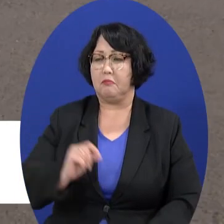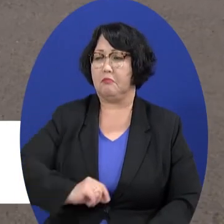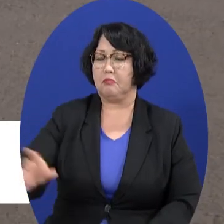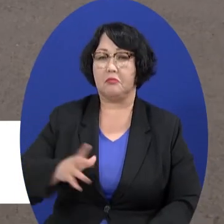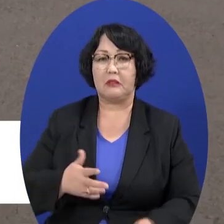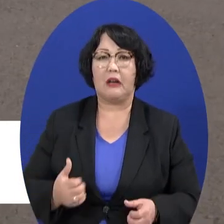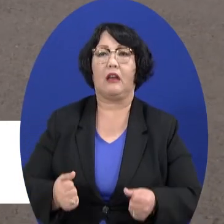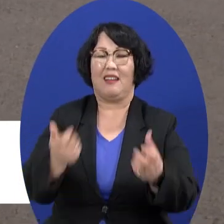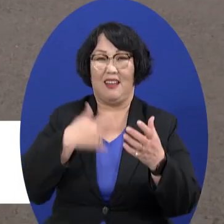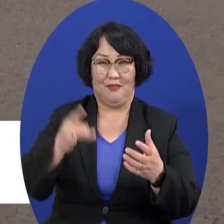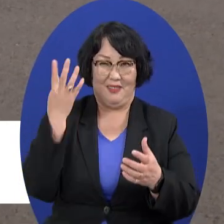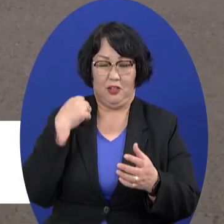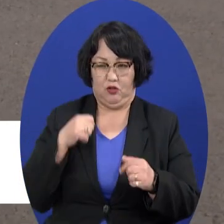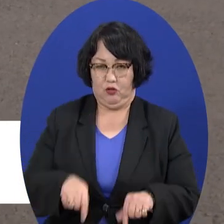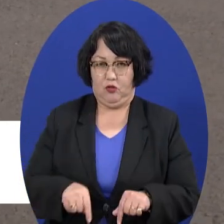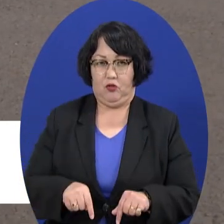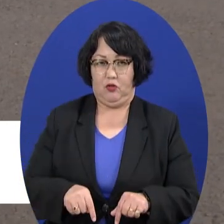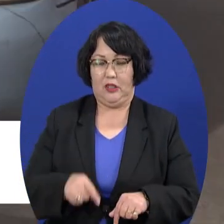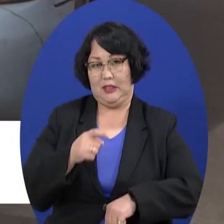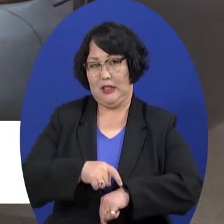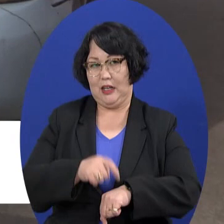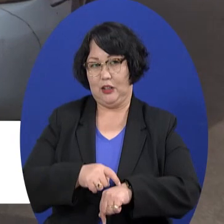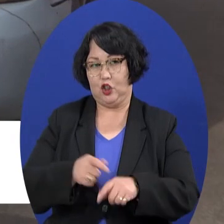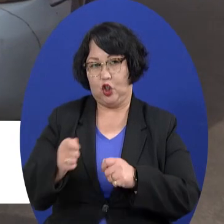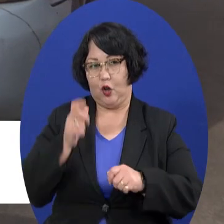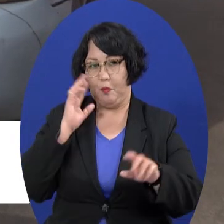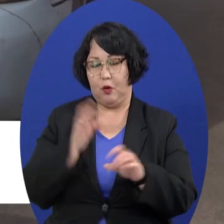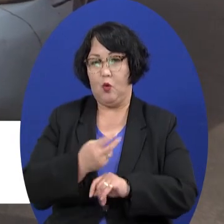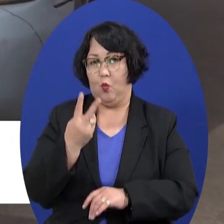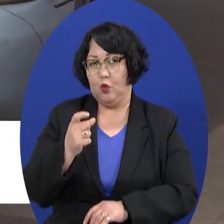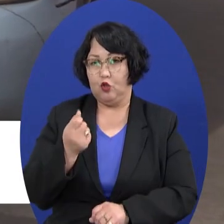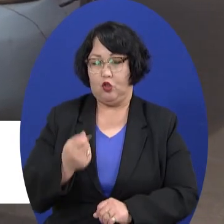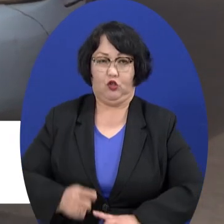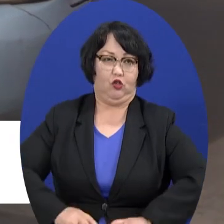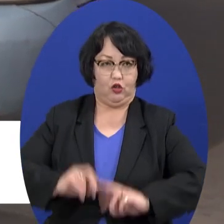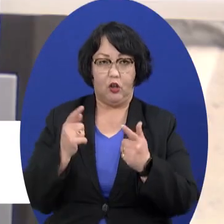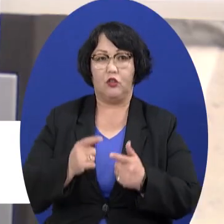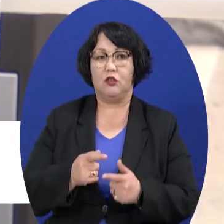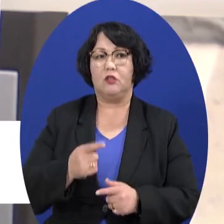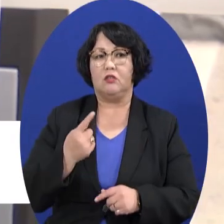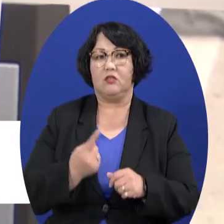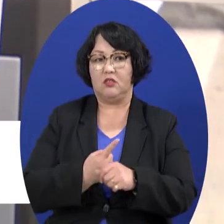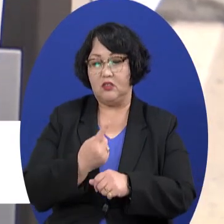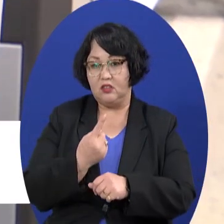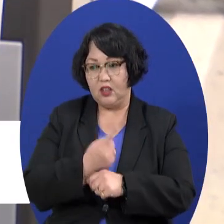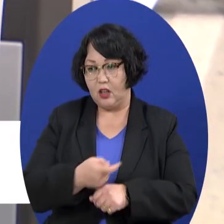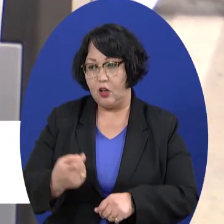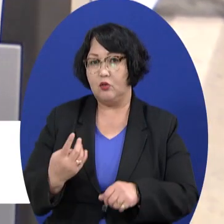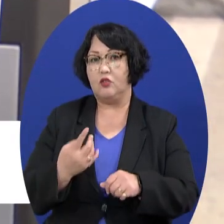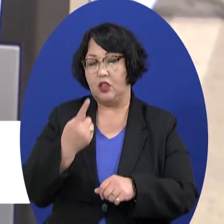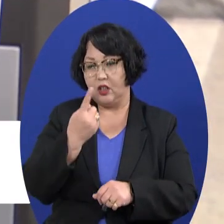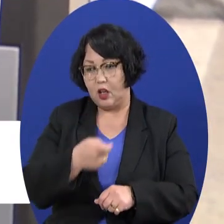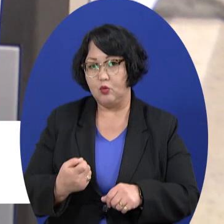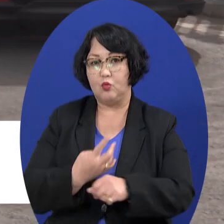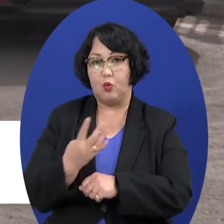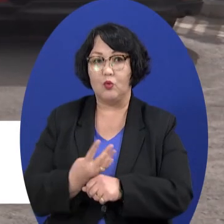гардаг гэсэн. Тэр өнөөдөрөөс болоод манайх одоо нөгөө цагийн системд үнэн тарифын систем шилжээд нэгээс 4 цаг зогсох юм бол цаг тус бүр нь